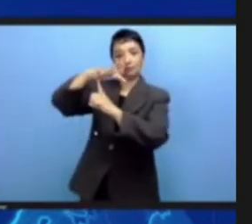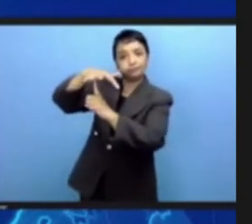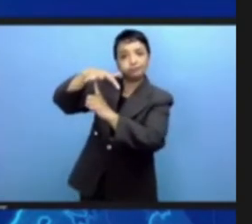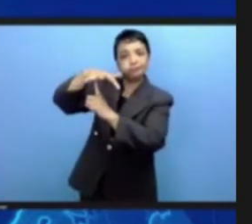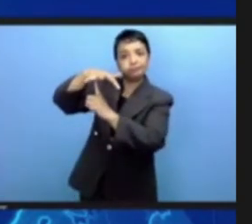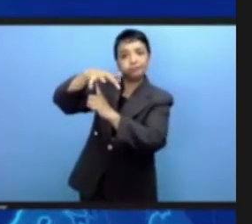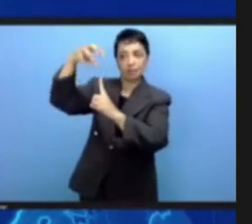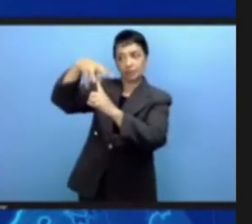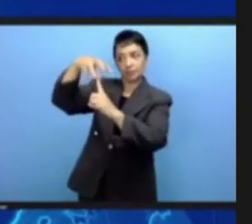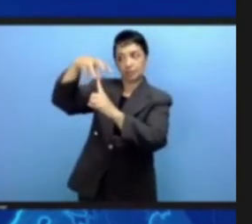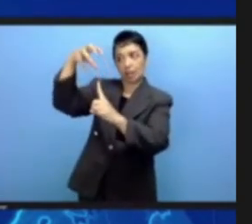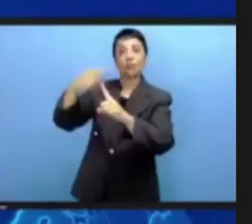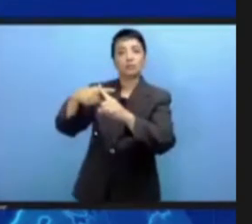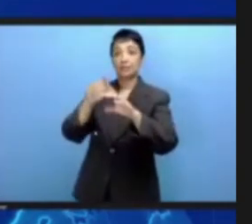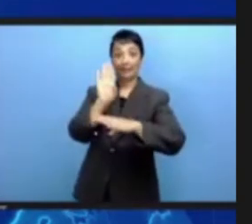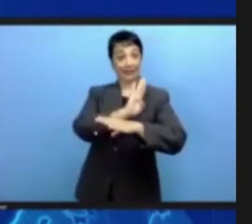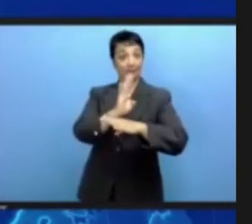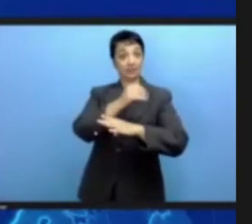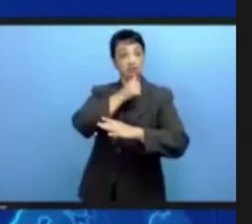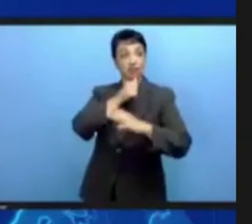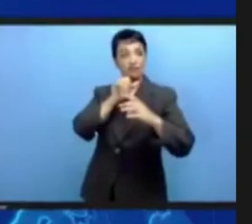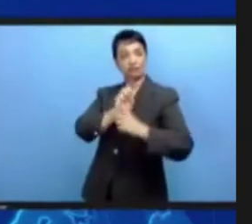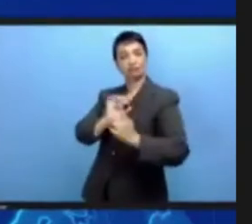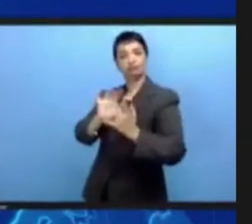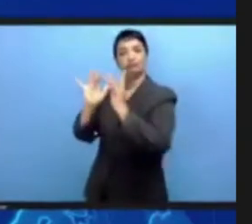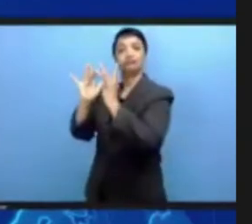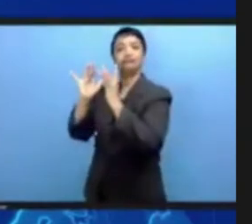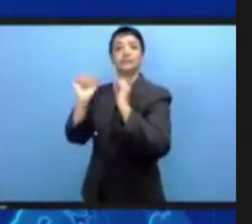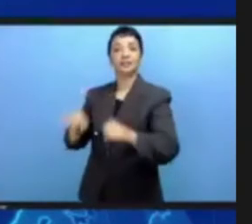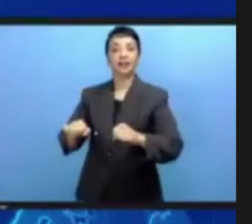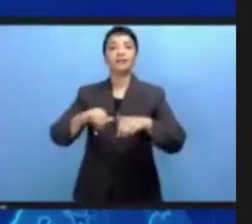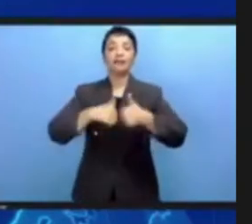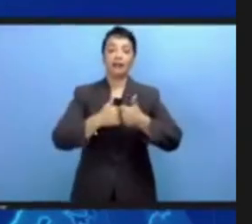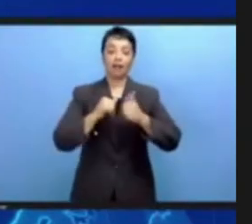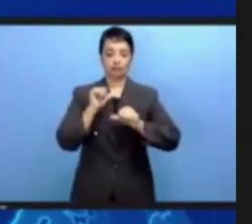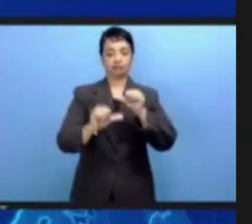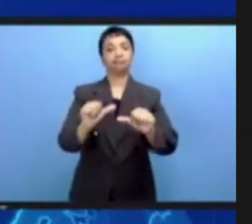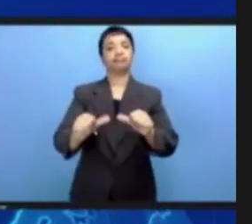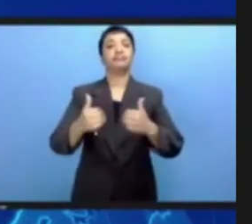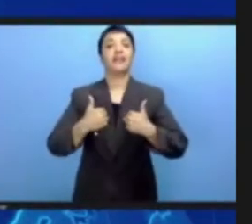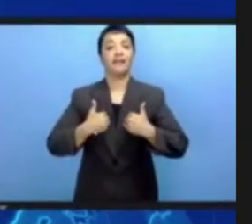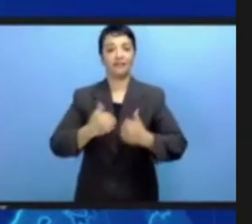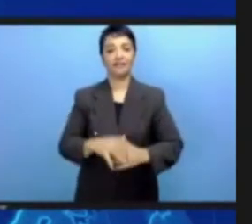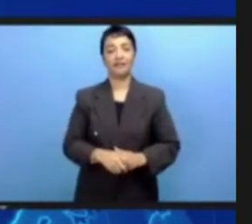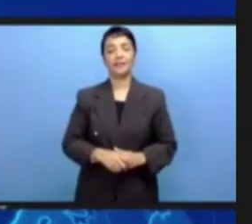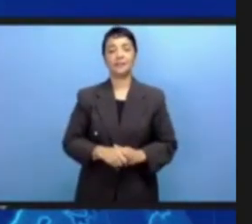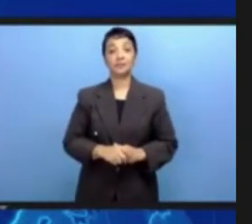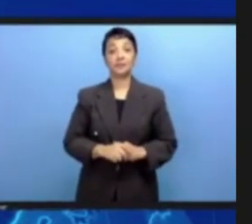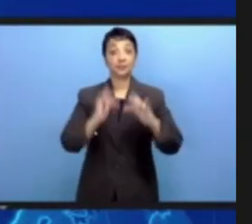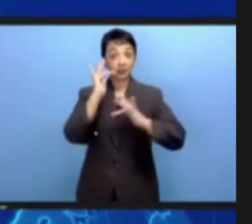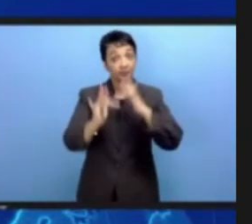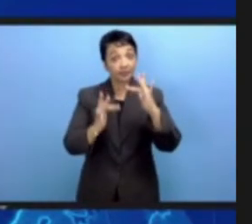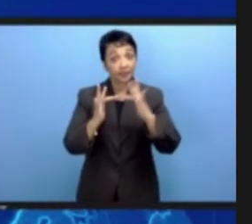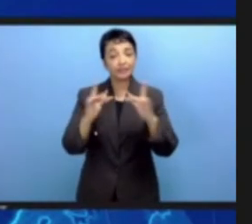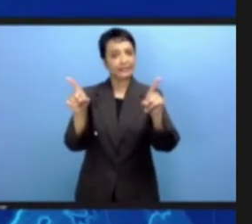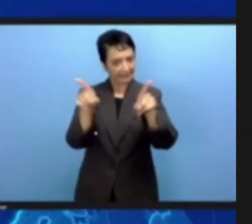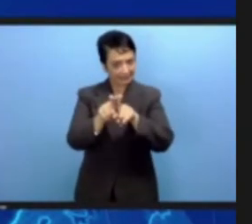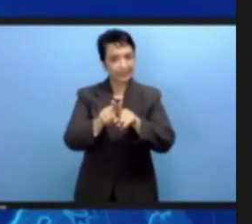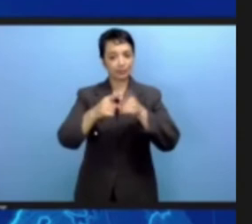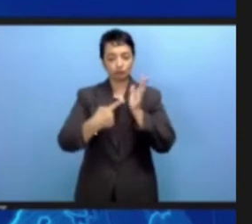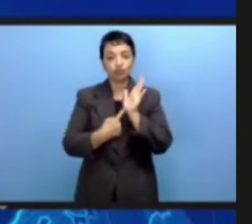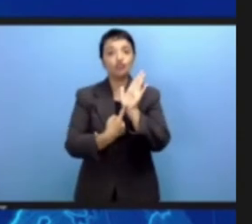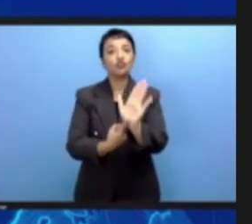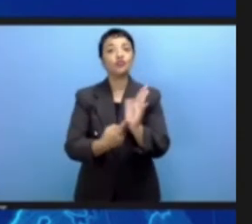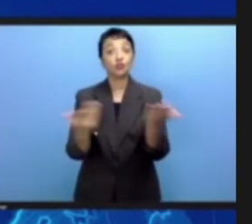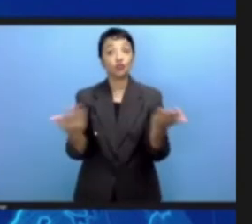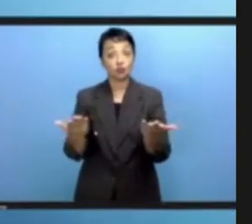infrastructurelle, l'ouverture du secteur télécom et le renforcement d'une infrastructure numérique.